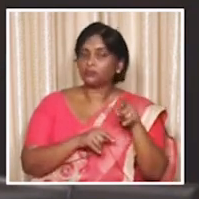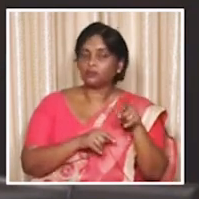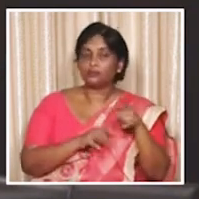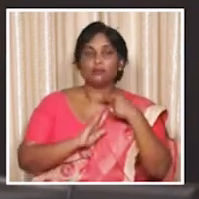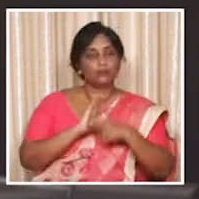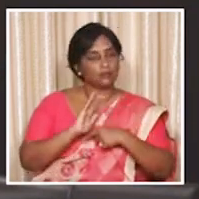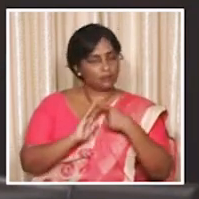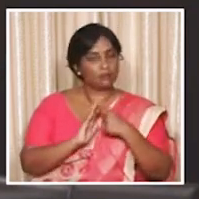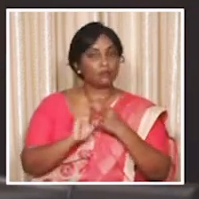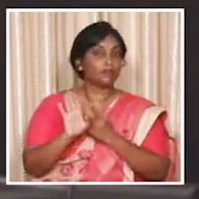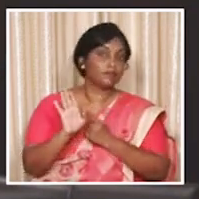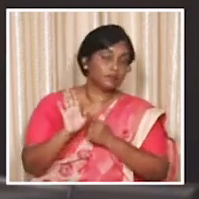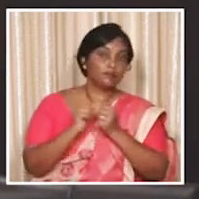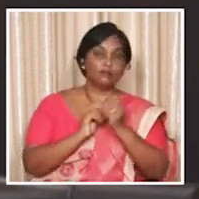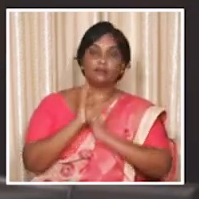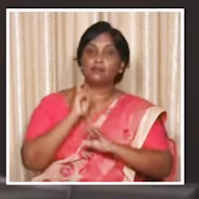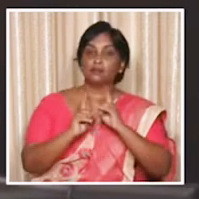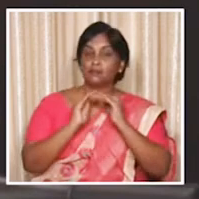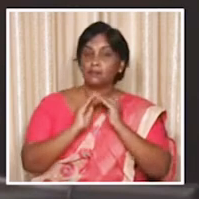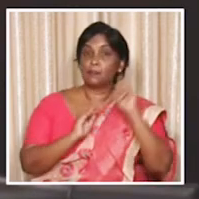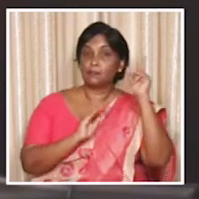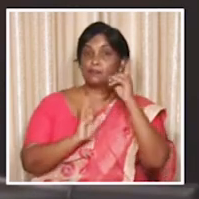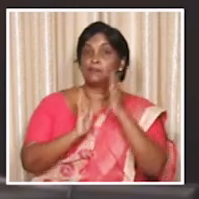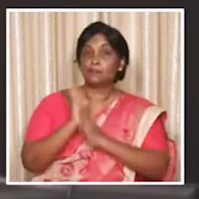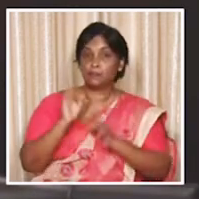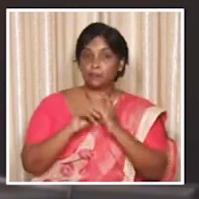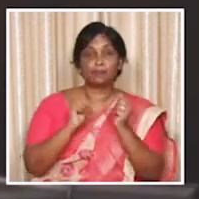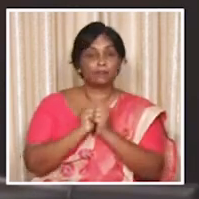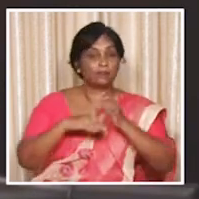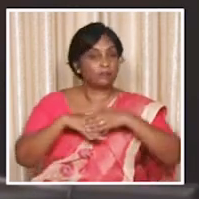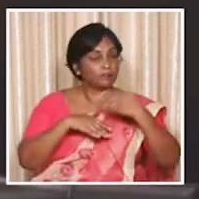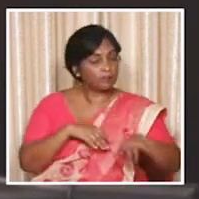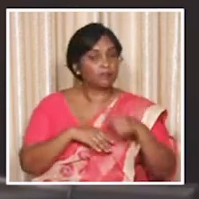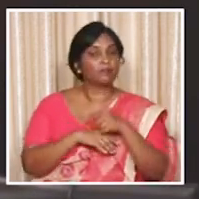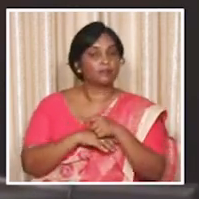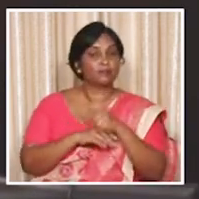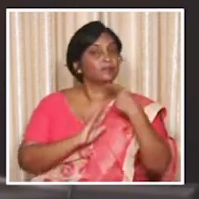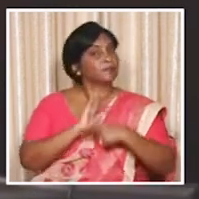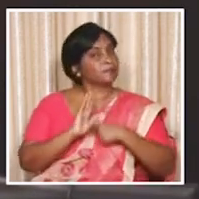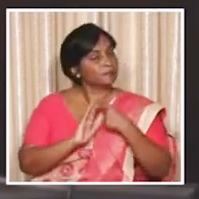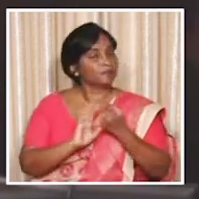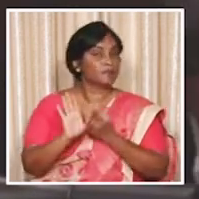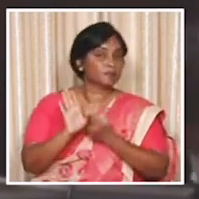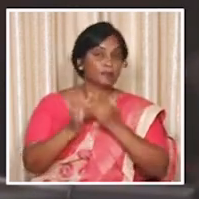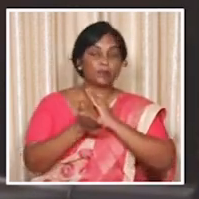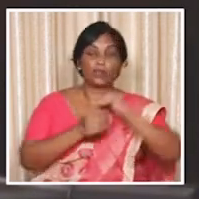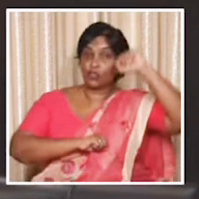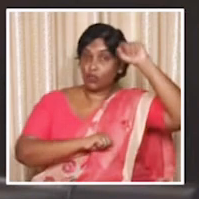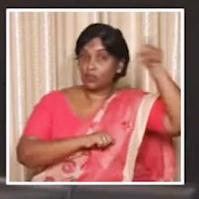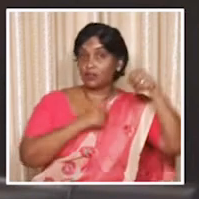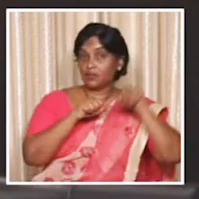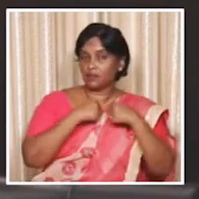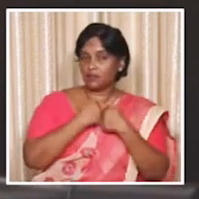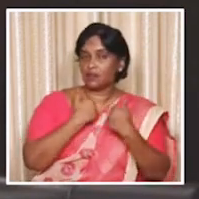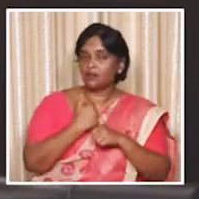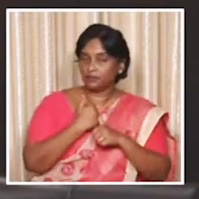මේ රටේ යෞවන කටයුතු අමාත්‍යංශයේ පළවෙනි ඇමතිවරයා විදියට වැඩ කරපු, ඒ වගේම මේ රටේ තරුණ සේවා සභාව හදපු,